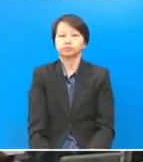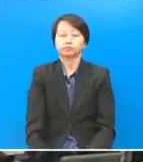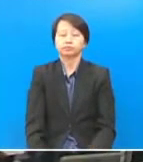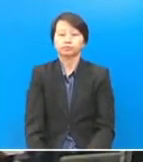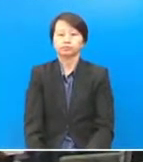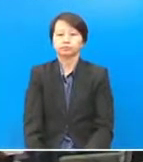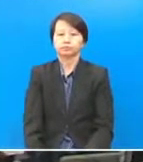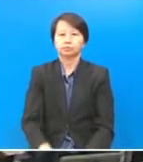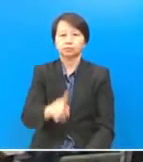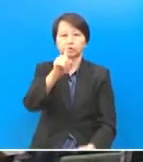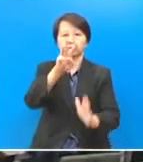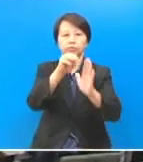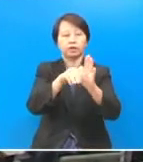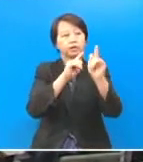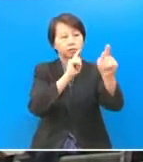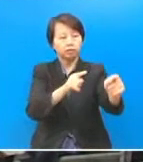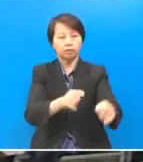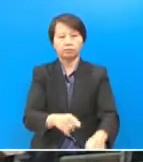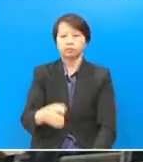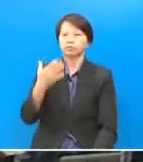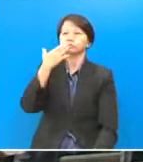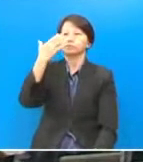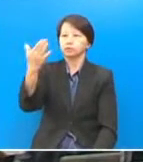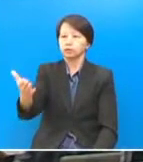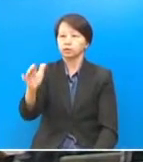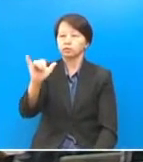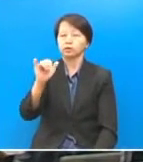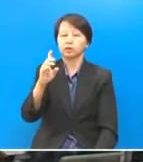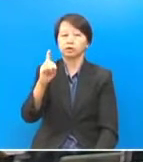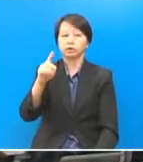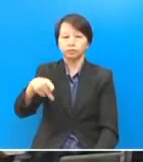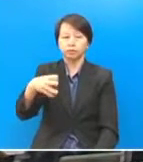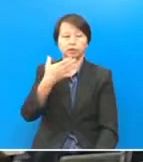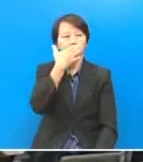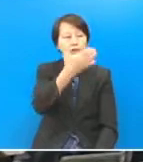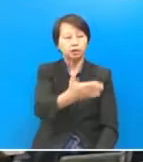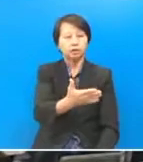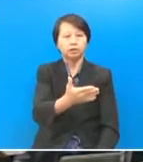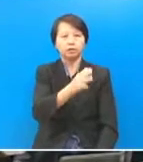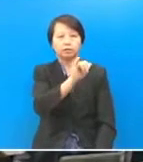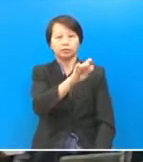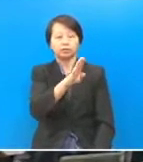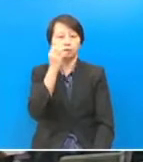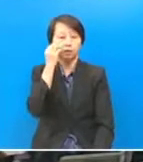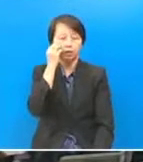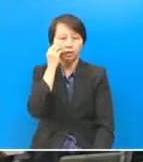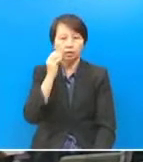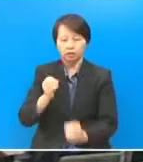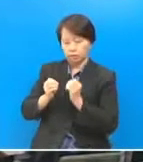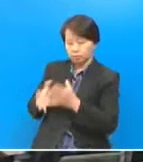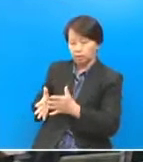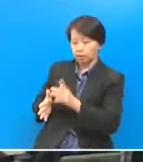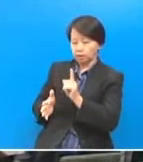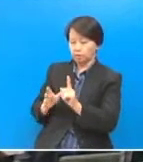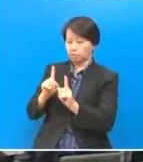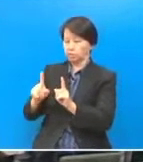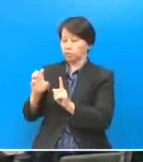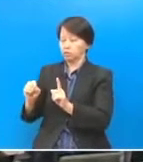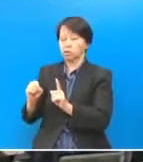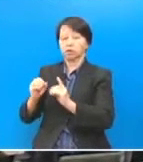satunya makasih ketua terima kasih pemakaman baqi 110